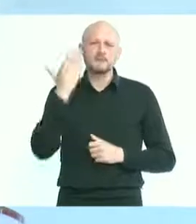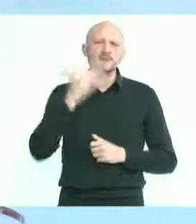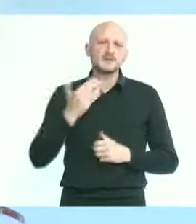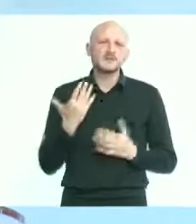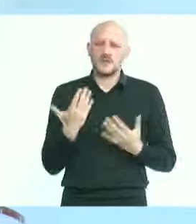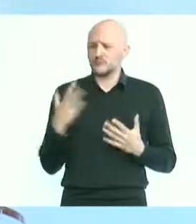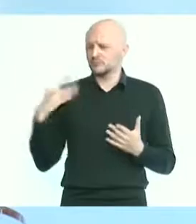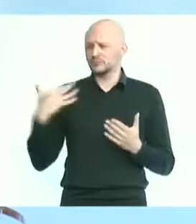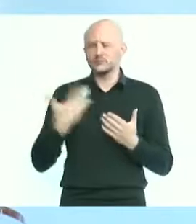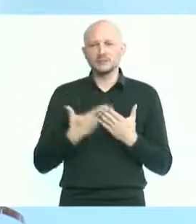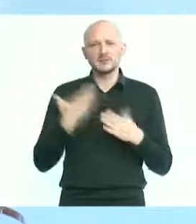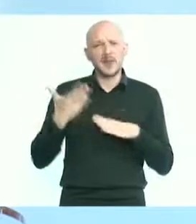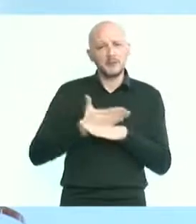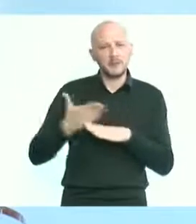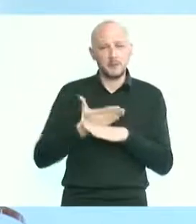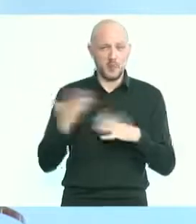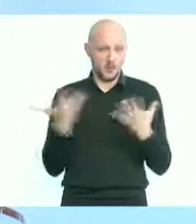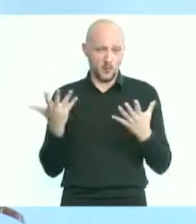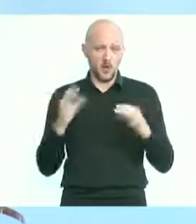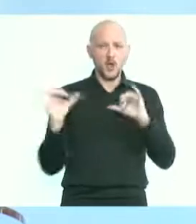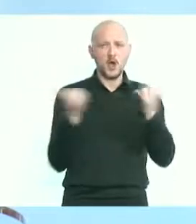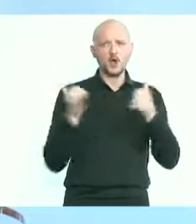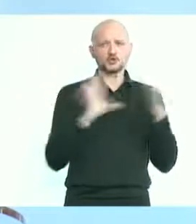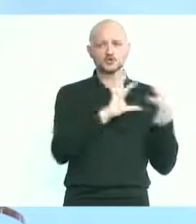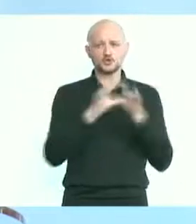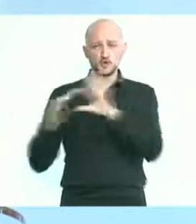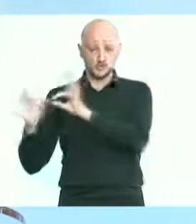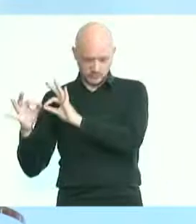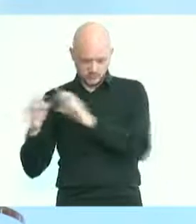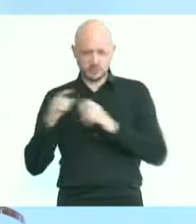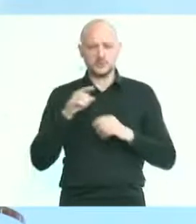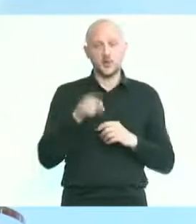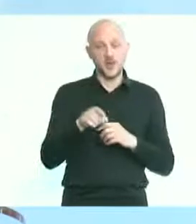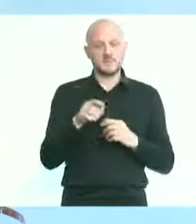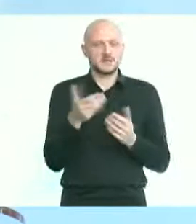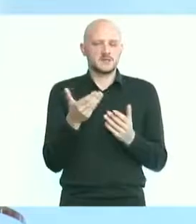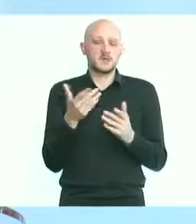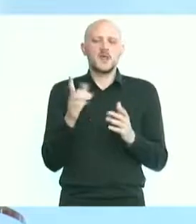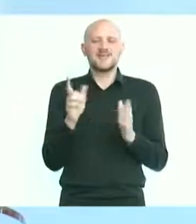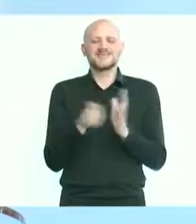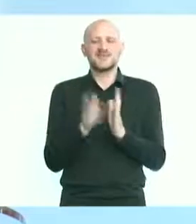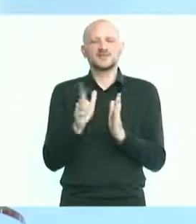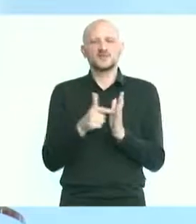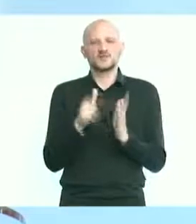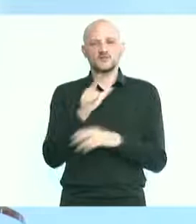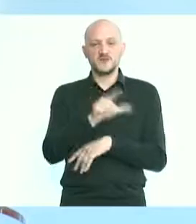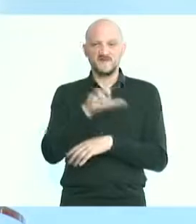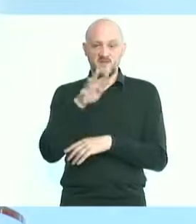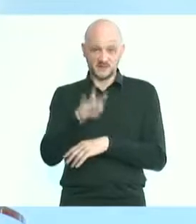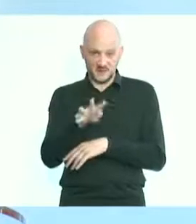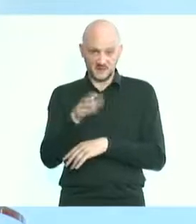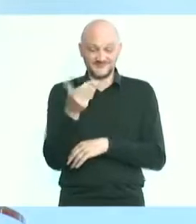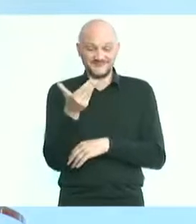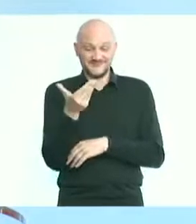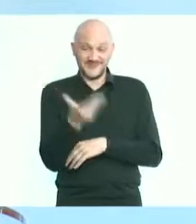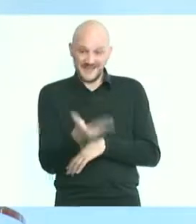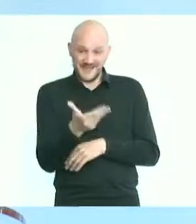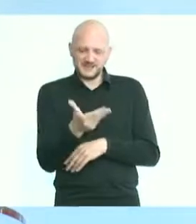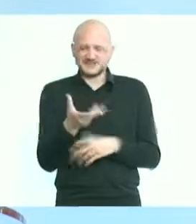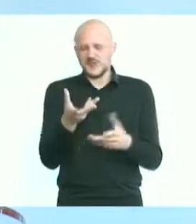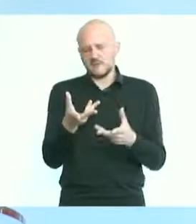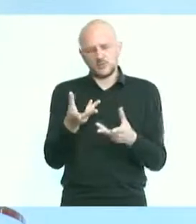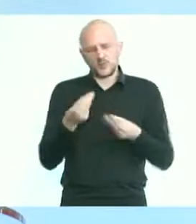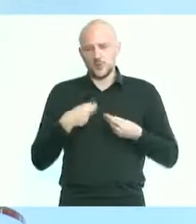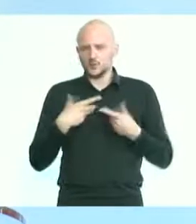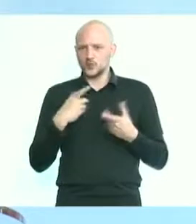paralympiques de Paris 2024. Et cette perspective est une formidable opportunité de transformation en profondeur de nos espaces vers